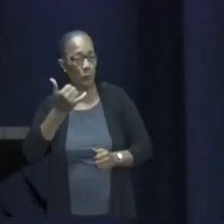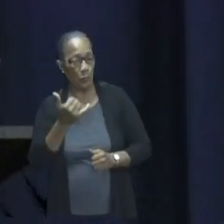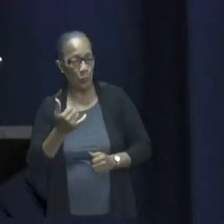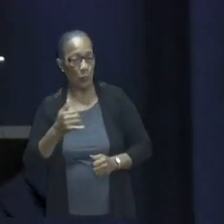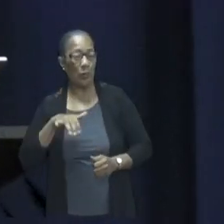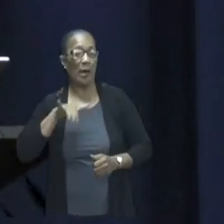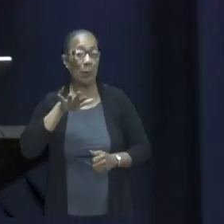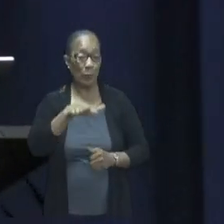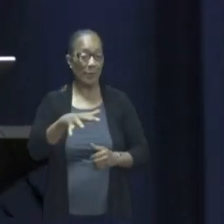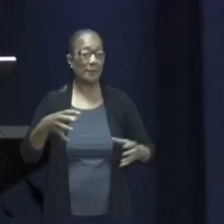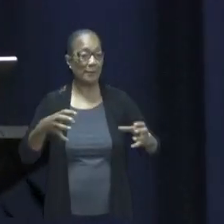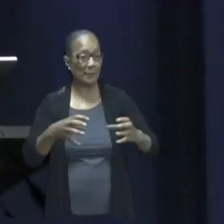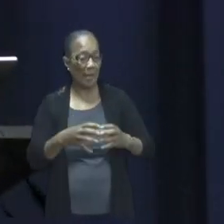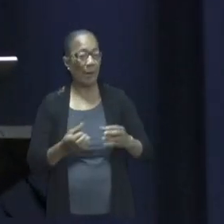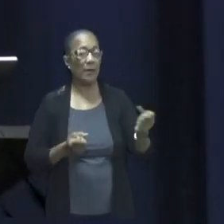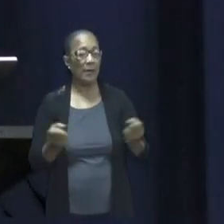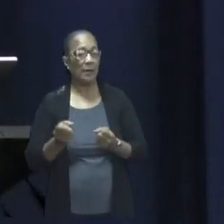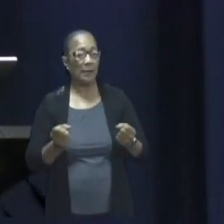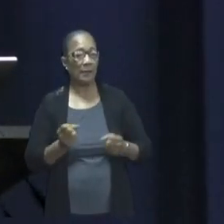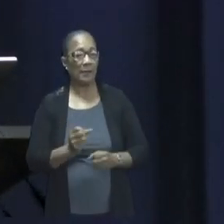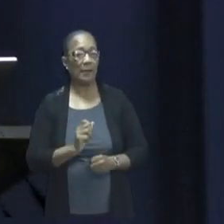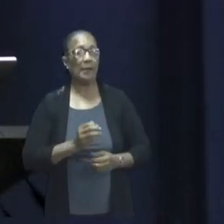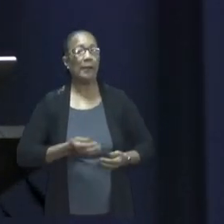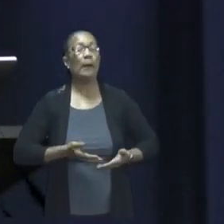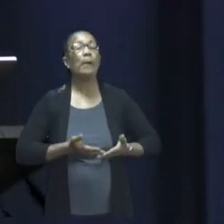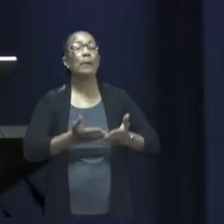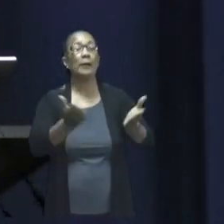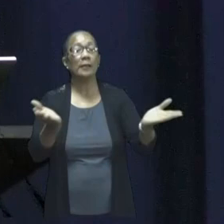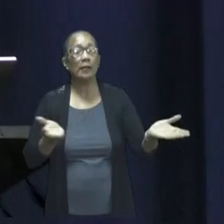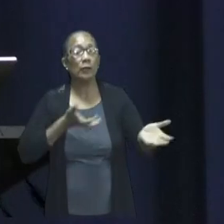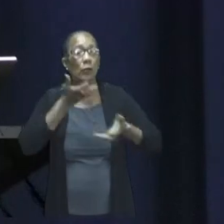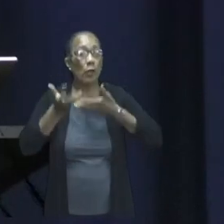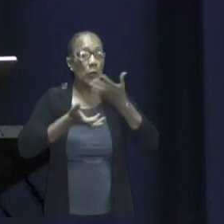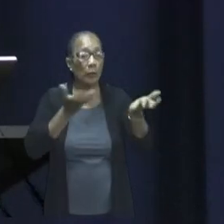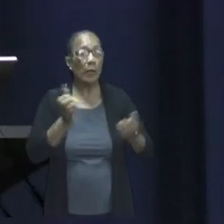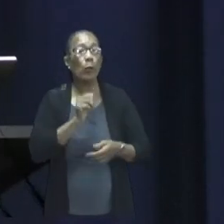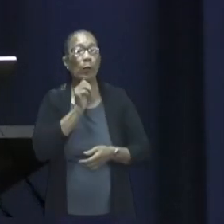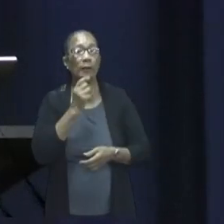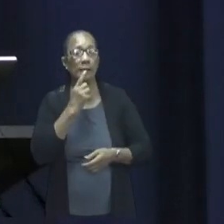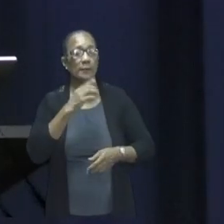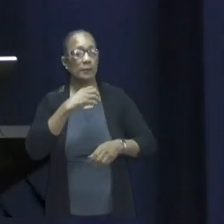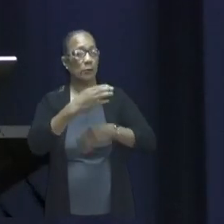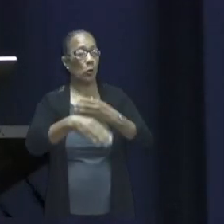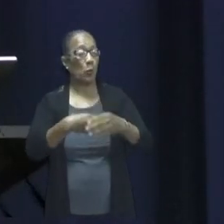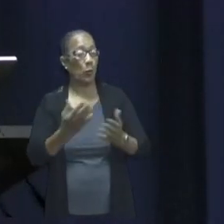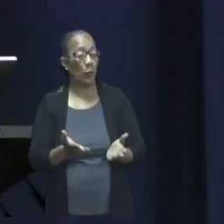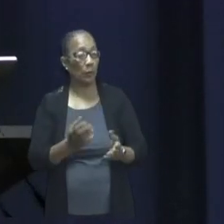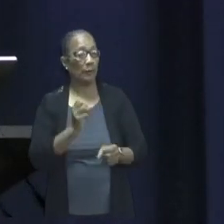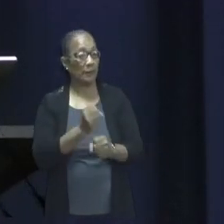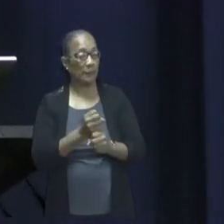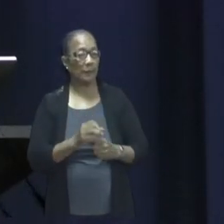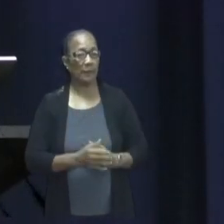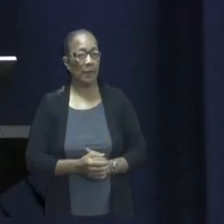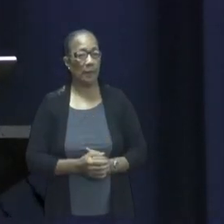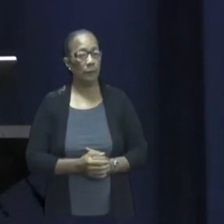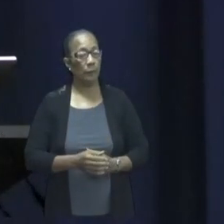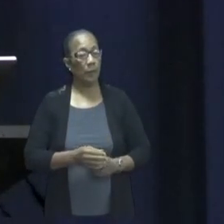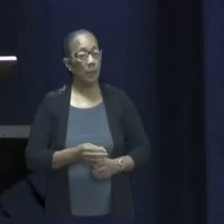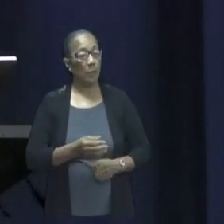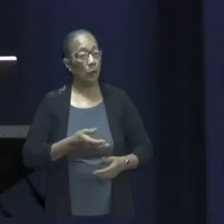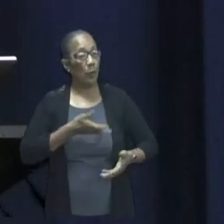regering aan u te presenteren wat de verrichtingen zijn ik wil met u doornemen hoe dus structuur van de